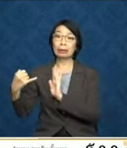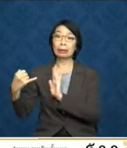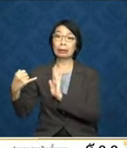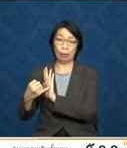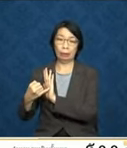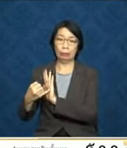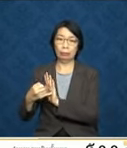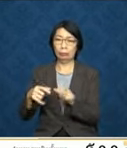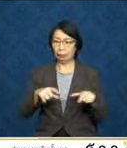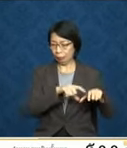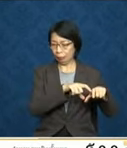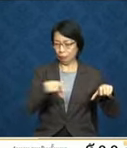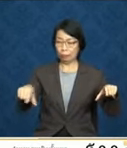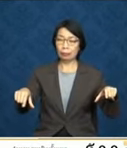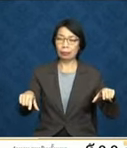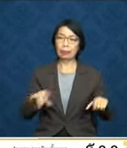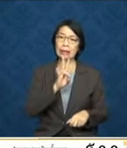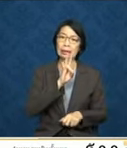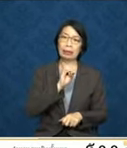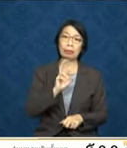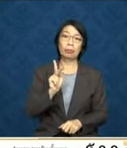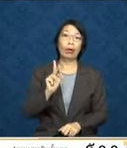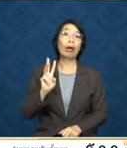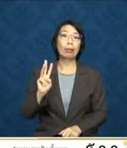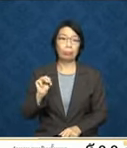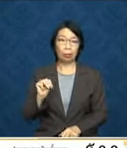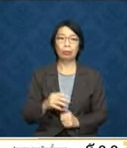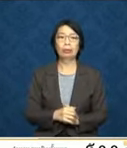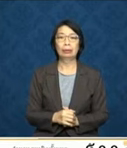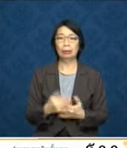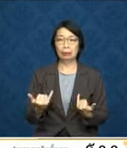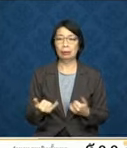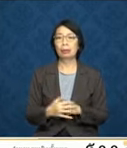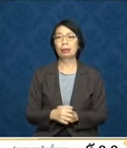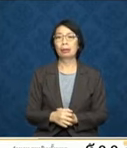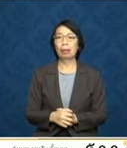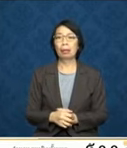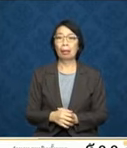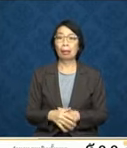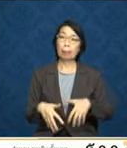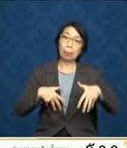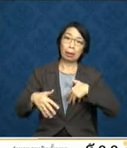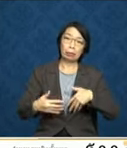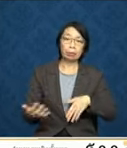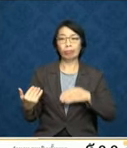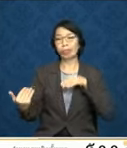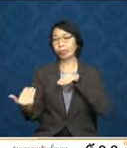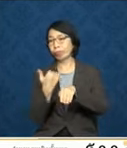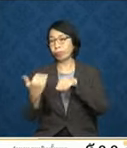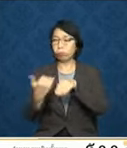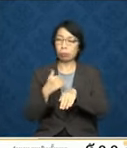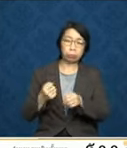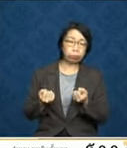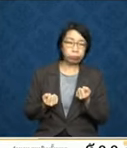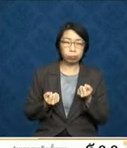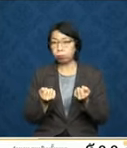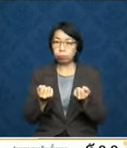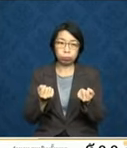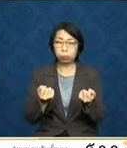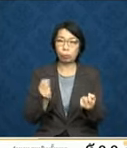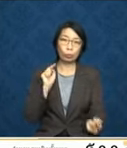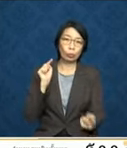างไม่ต่ำกว่า70กิโลเมตรทำให้พี่น้องอำเภอนาแกนั้นจะเดินทางไปติดต่อราชการจะเดิน